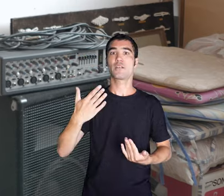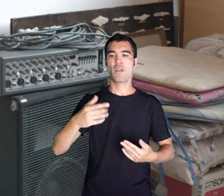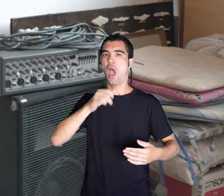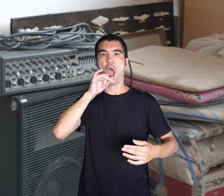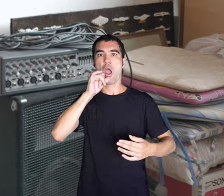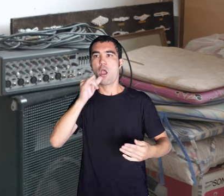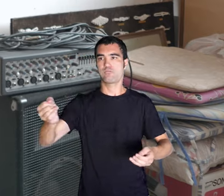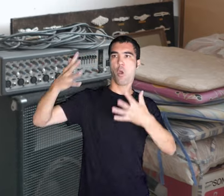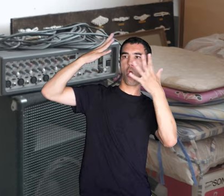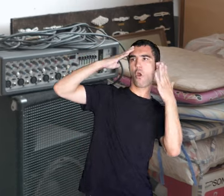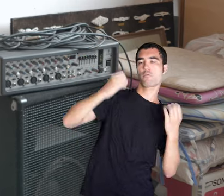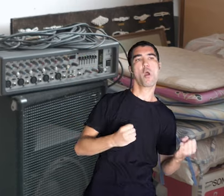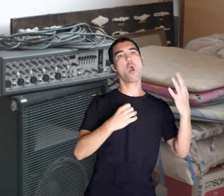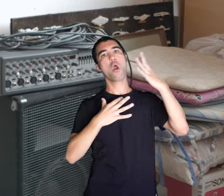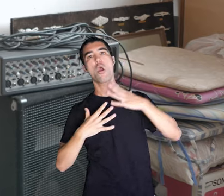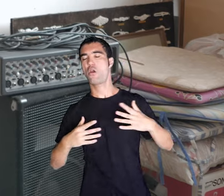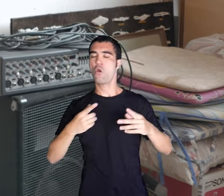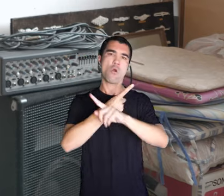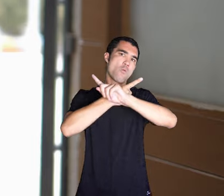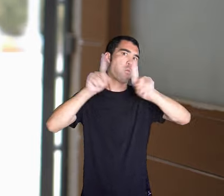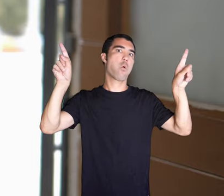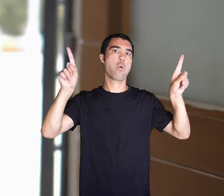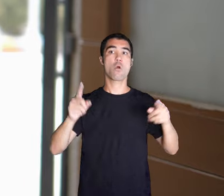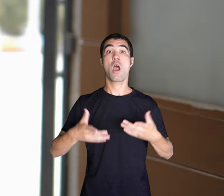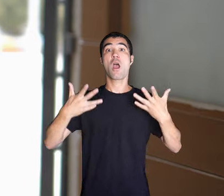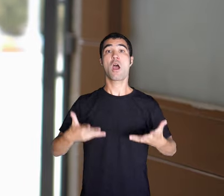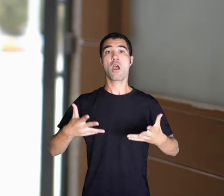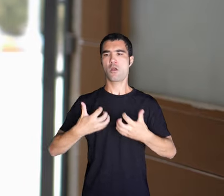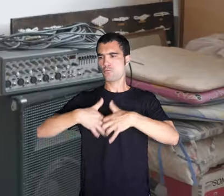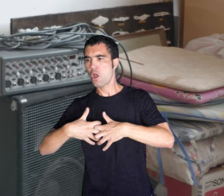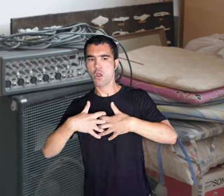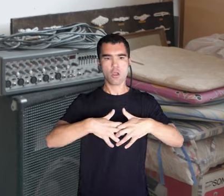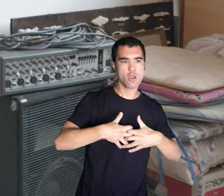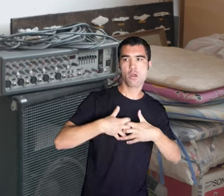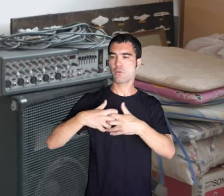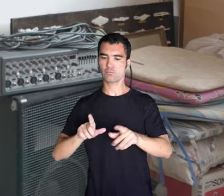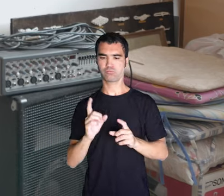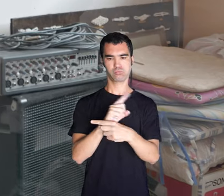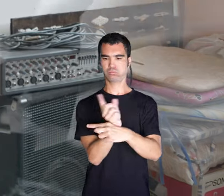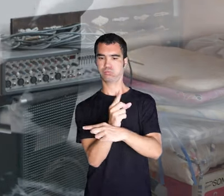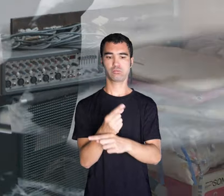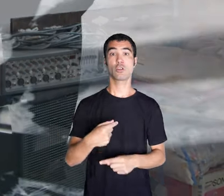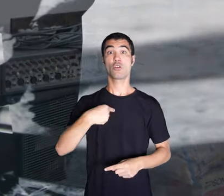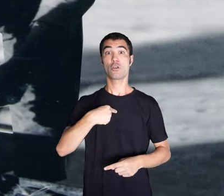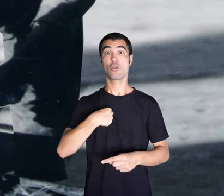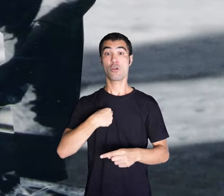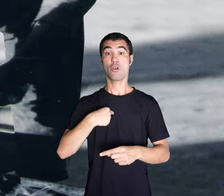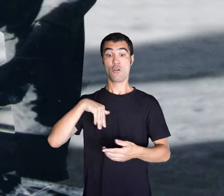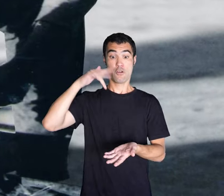I te banyaves i no, hi ha molta diferència. Ara no, ara duen aparatos. Si jo mai tornar a néixer, voldria ser pescador.